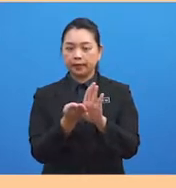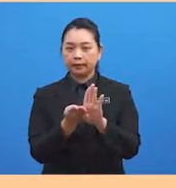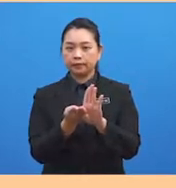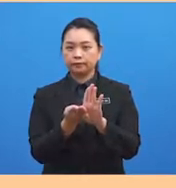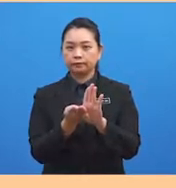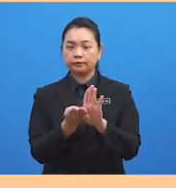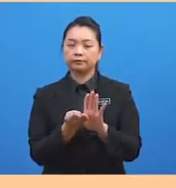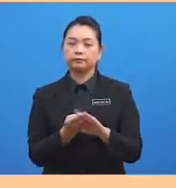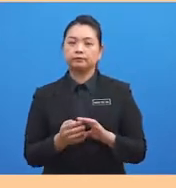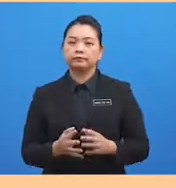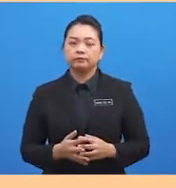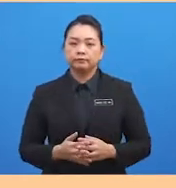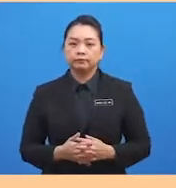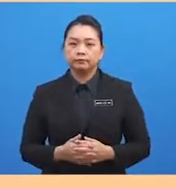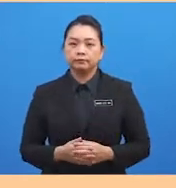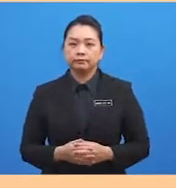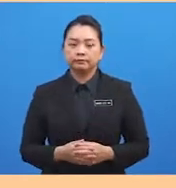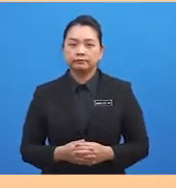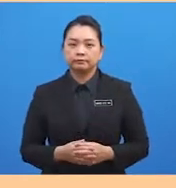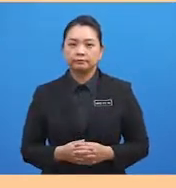atau institusi kewangan.